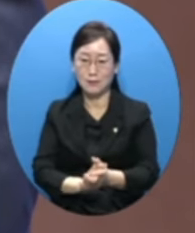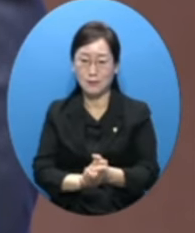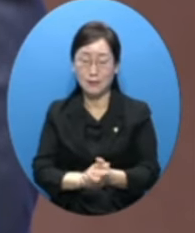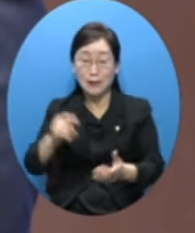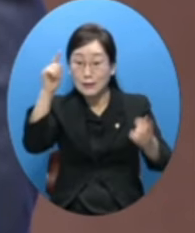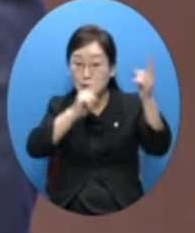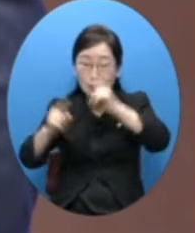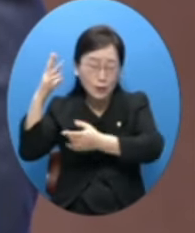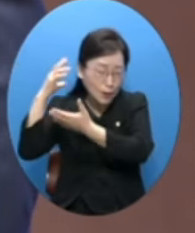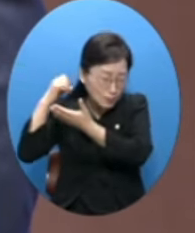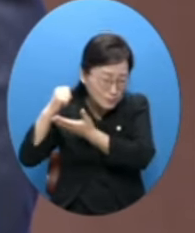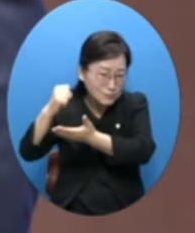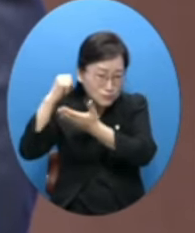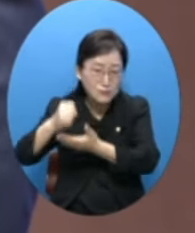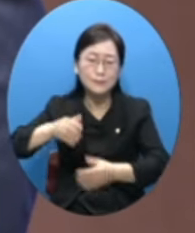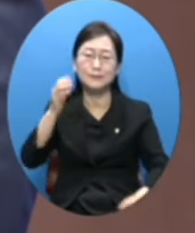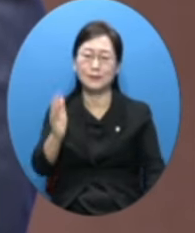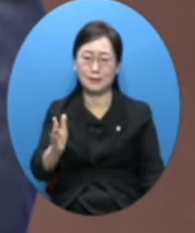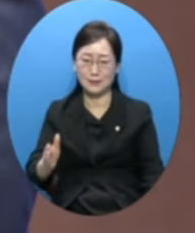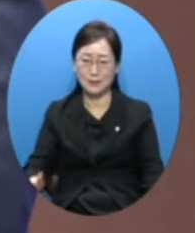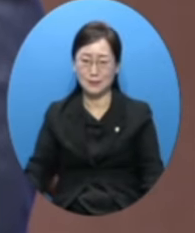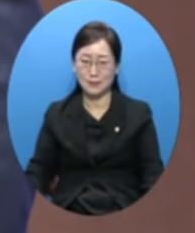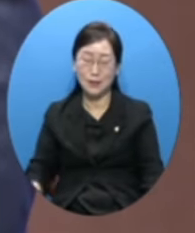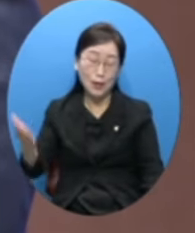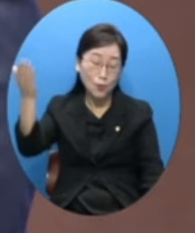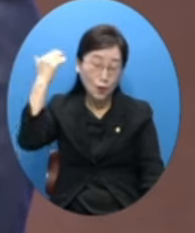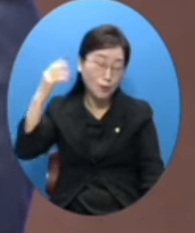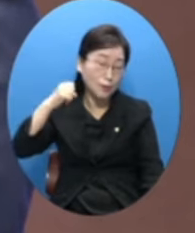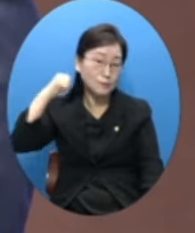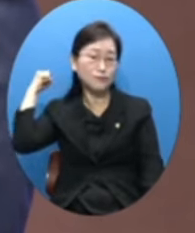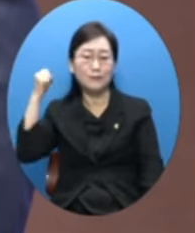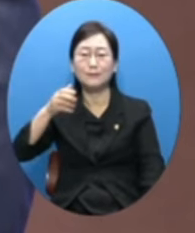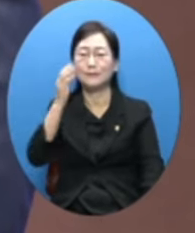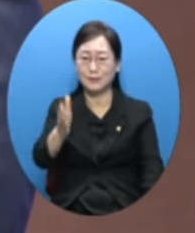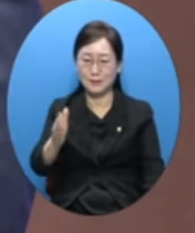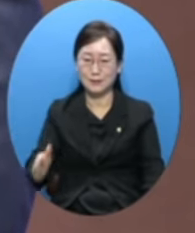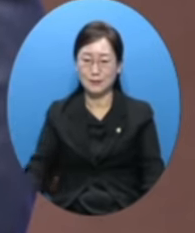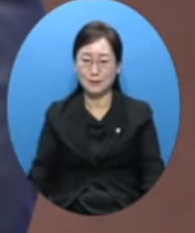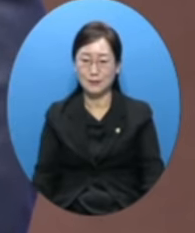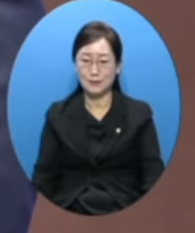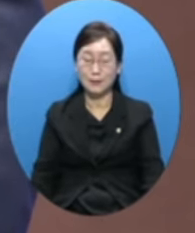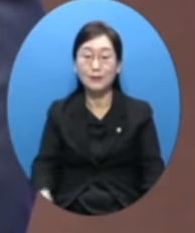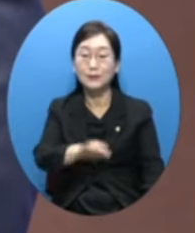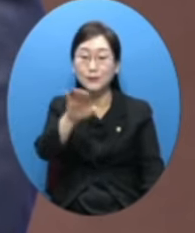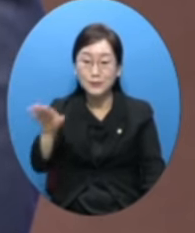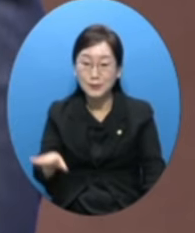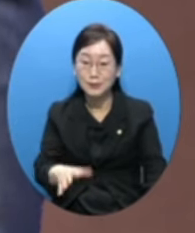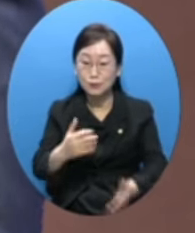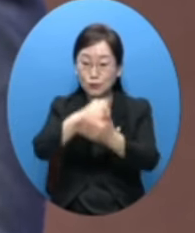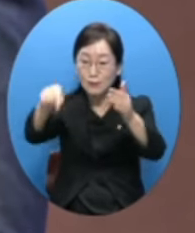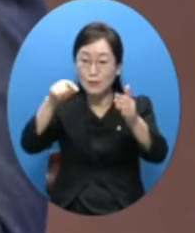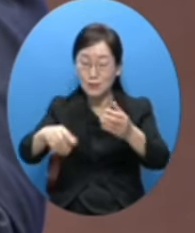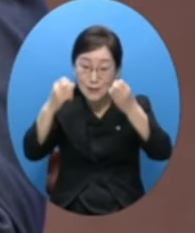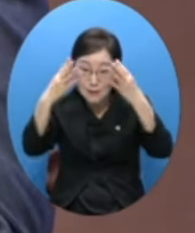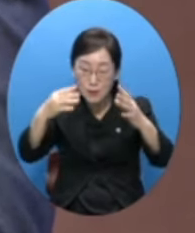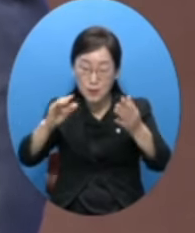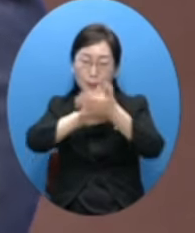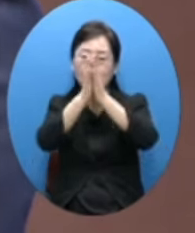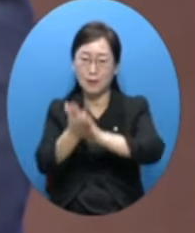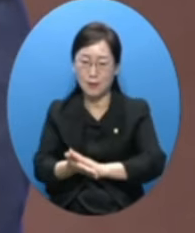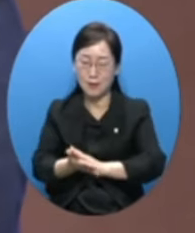상처에 붙잡혀 살면 안 됩니다. 과거에 붙잡혀 살면 안 됩니다. 우리는 주님 안에서 새롭게 변화된